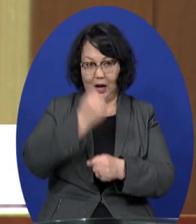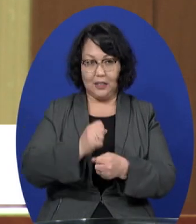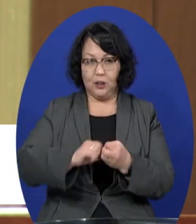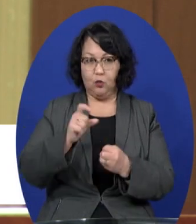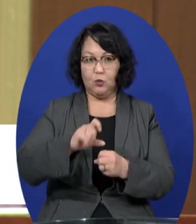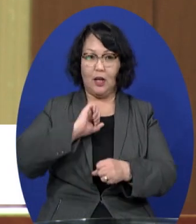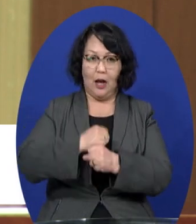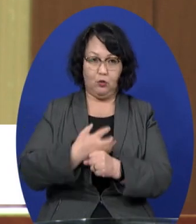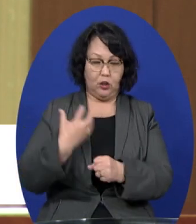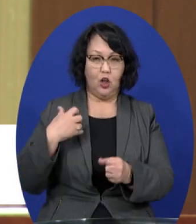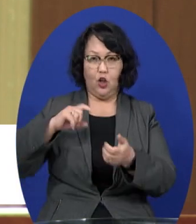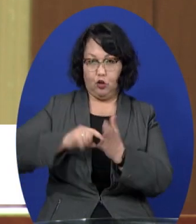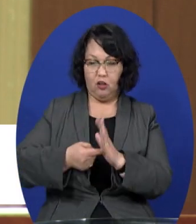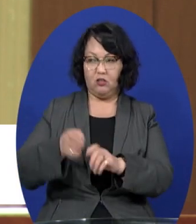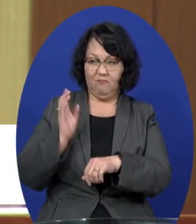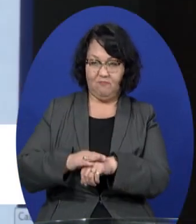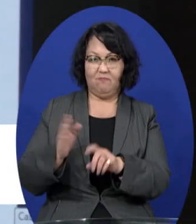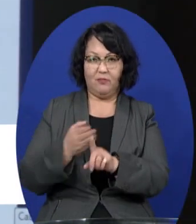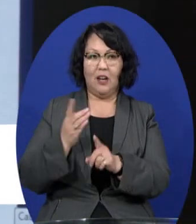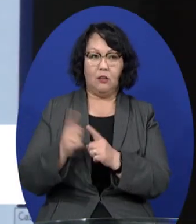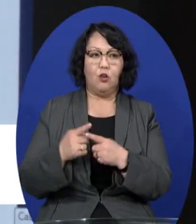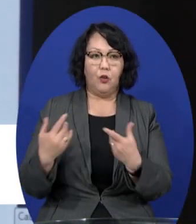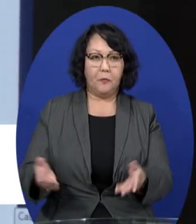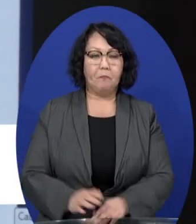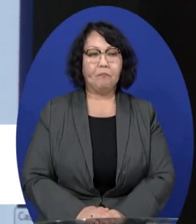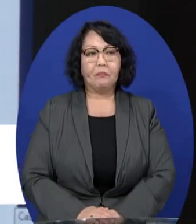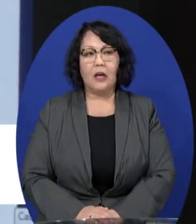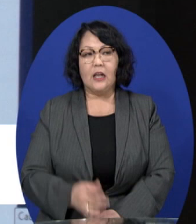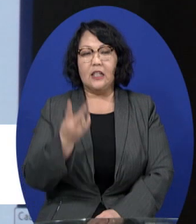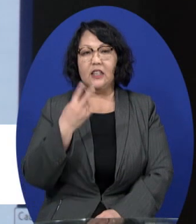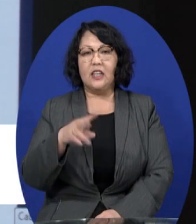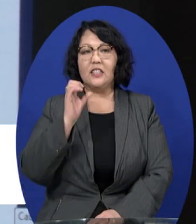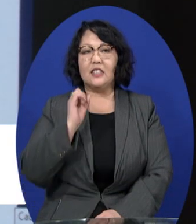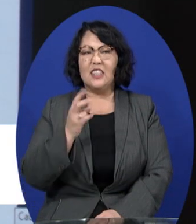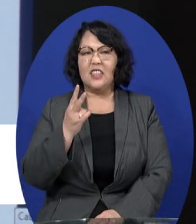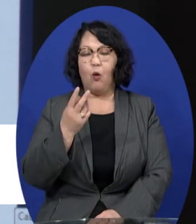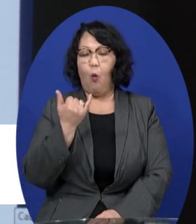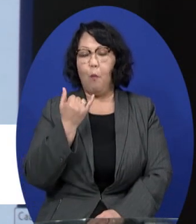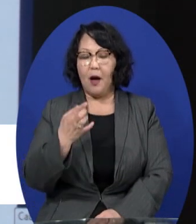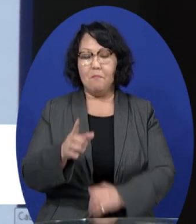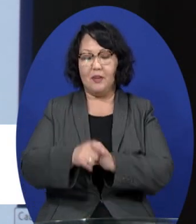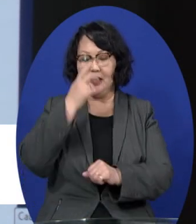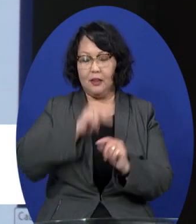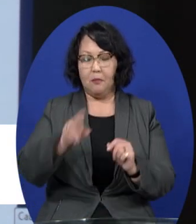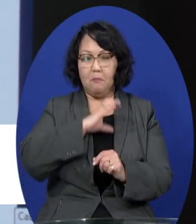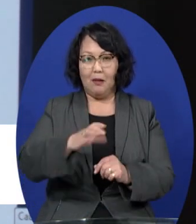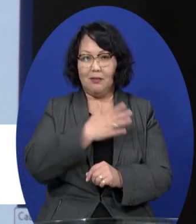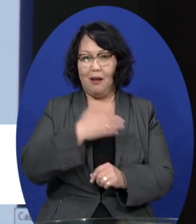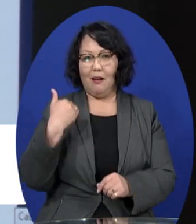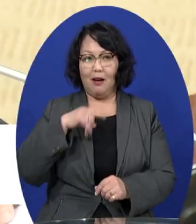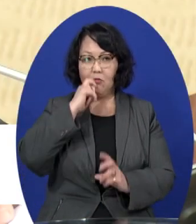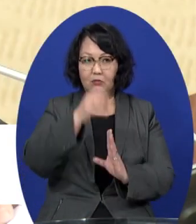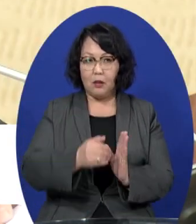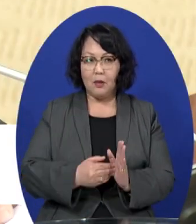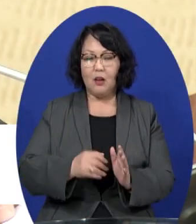хариуцлага тооцохоор ийм нэг заалтыг бас нэмж оруулсан. За нийслэлийн мэрэгжлийн хяналтын газрын даргаын тайлбараас үзвэл цар тахлын үед